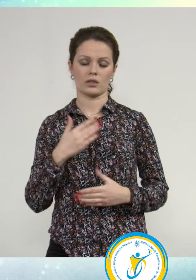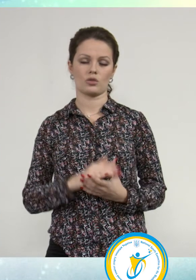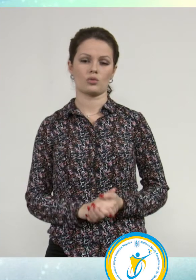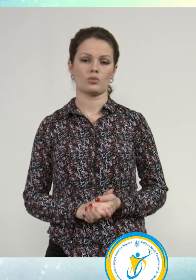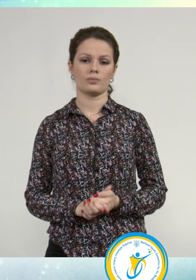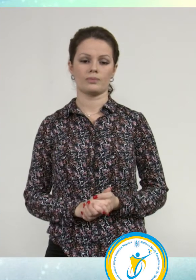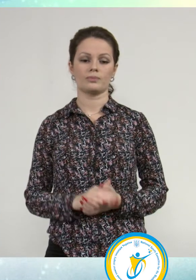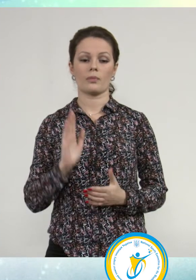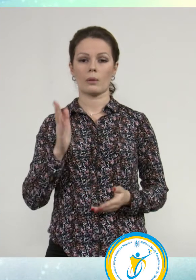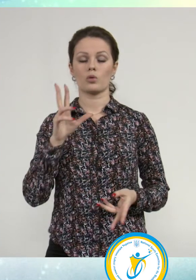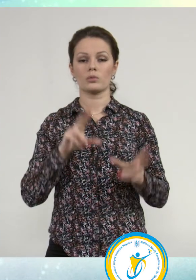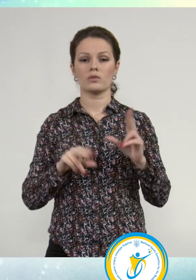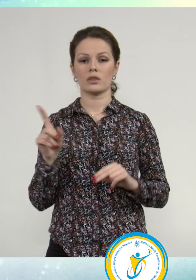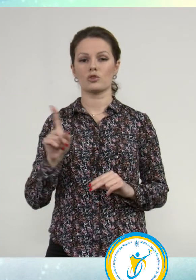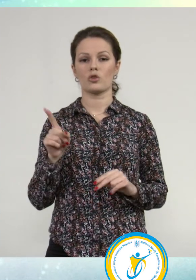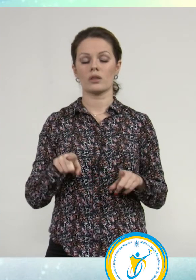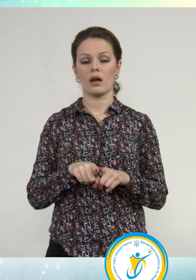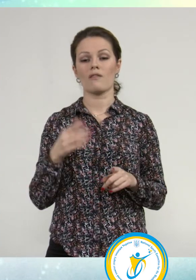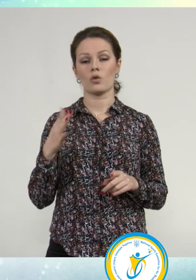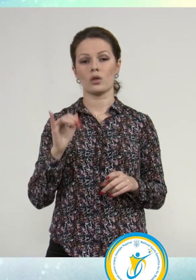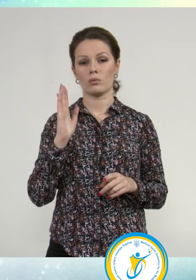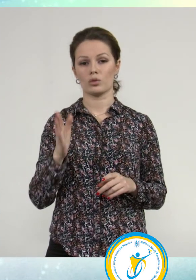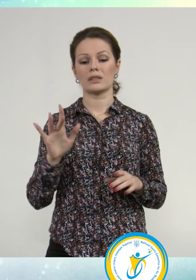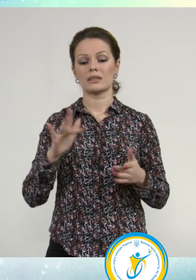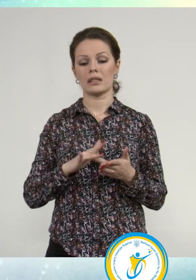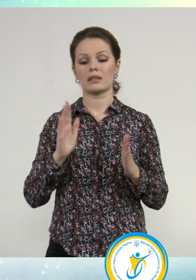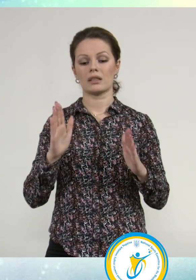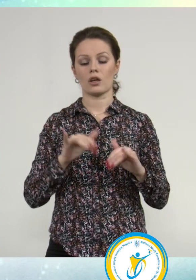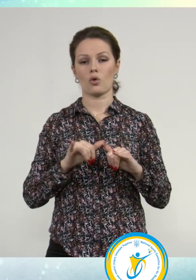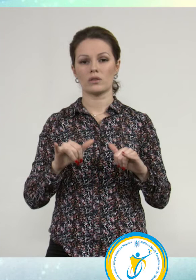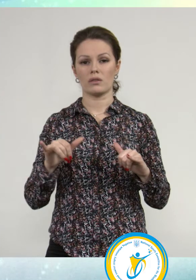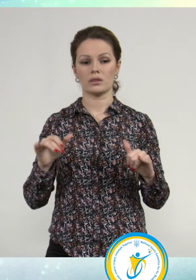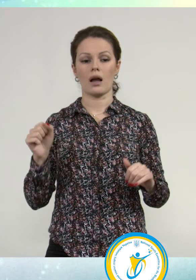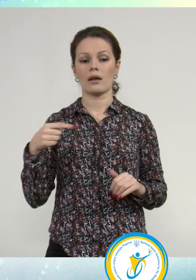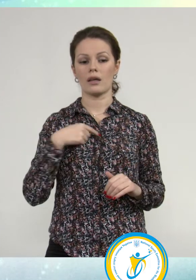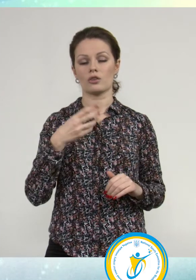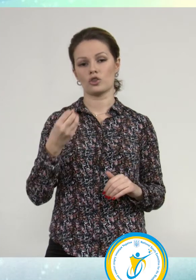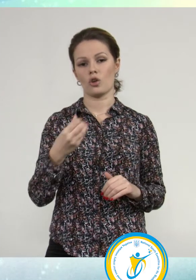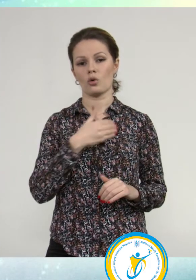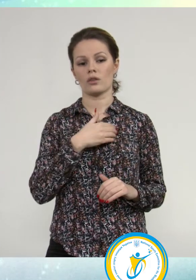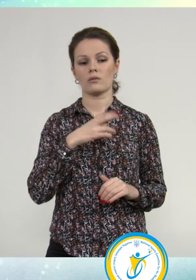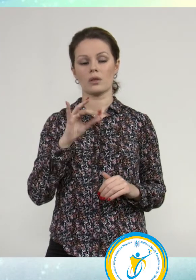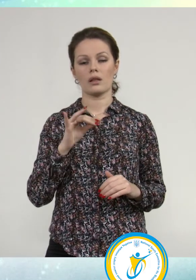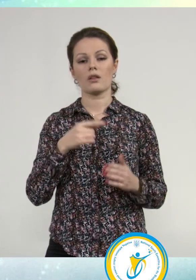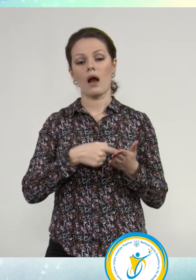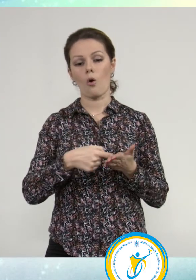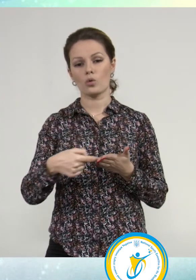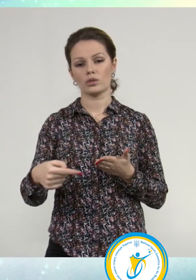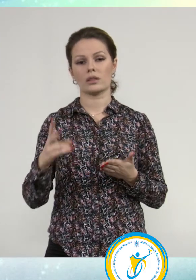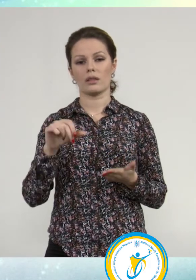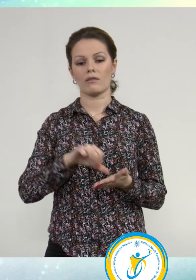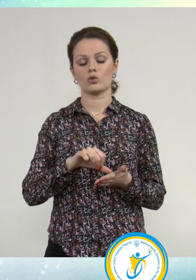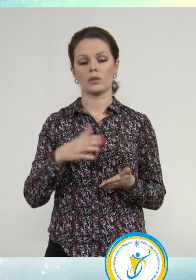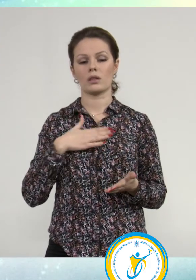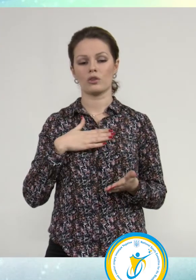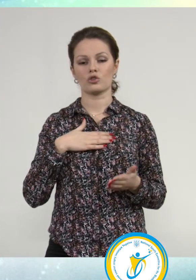сподіватися, що так воно і буде, і центр тільки розвиватиметься. А я ще хотів би наголосити на виступі нашого сноубордиста